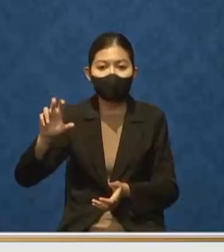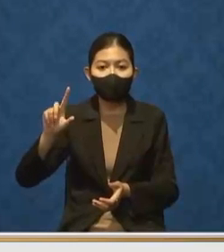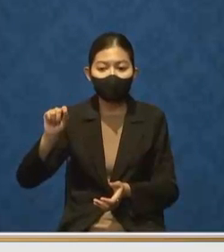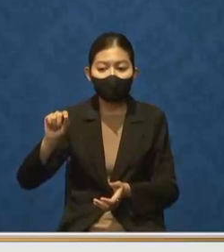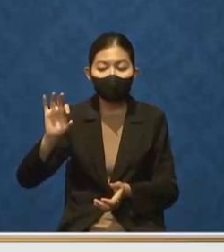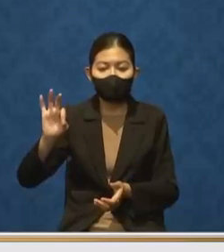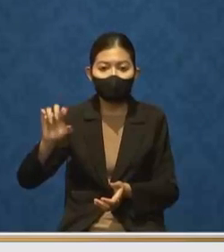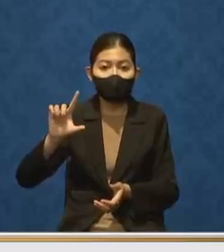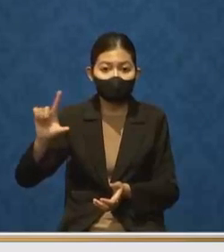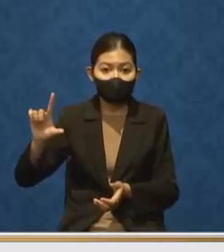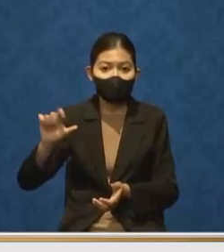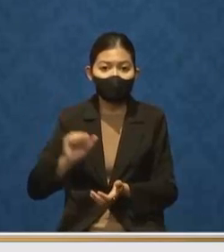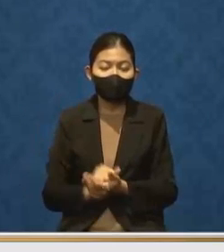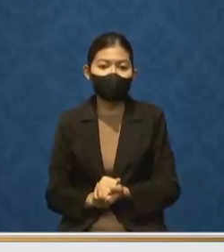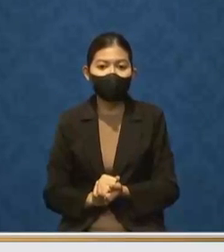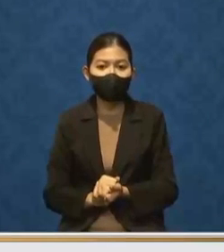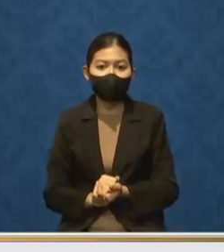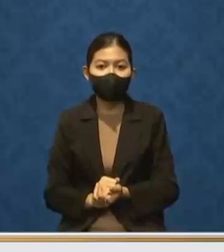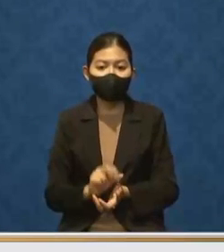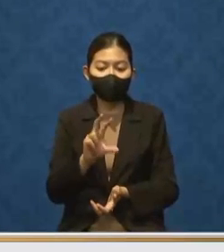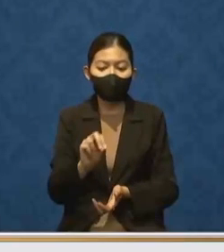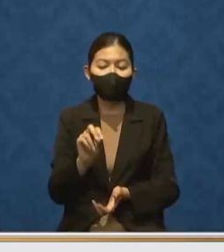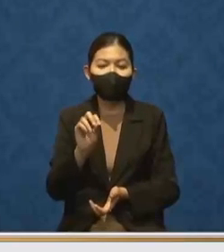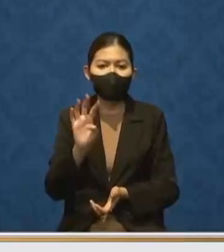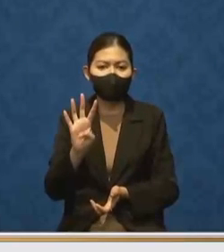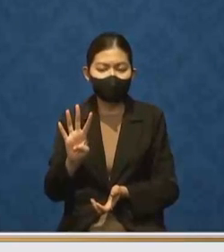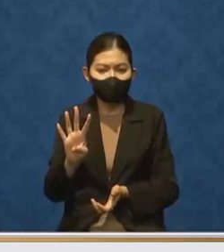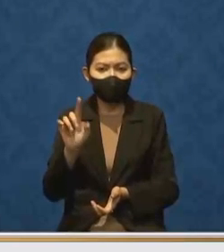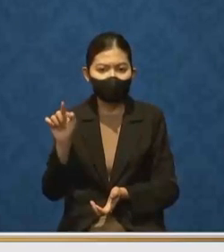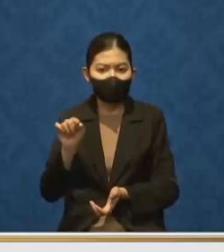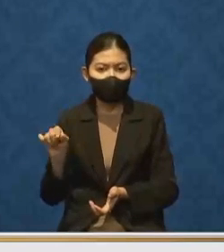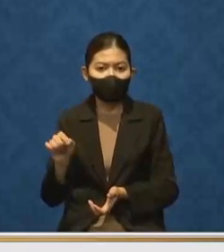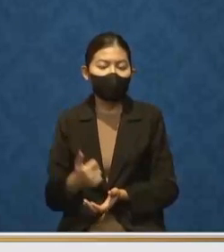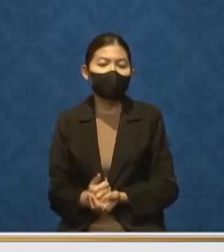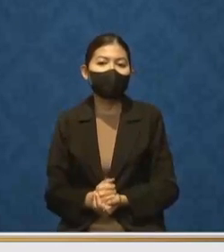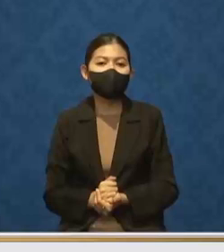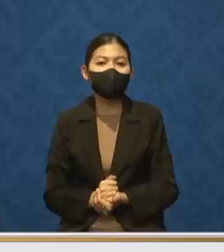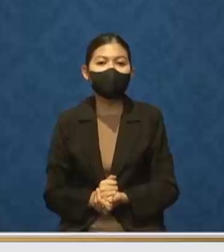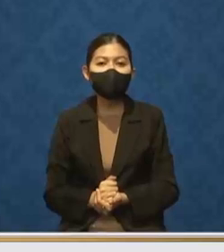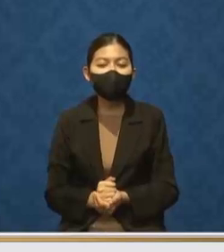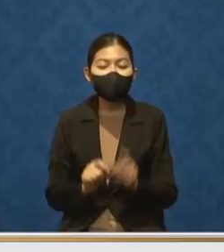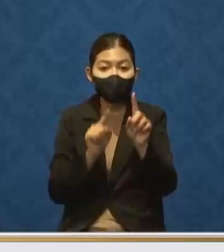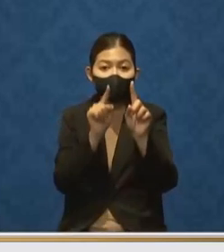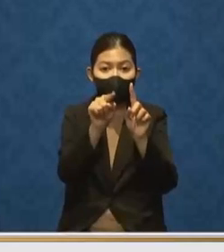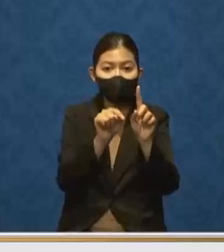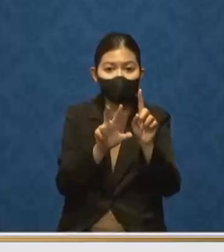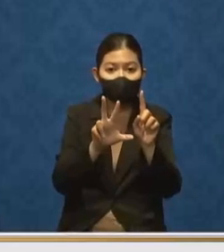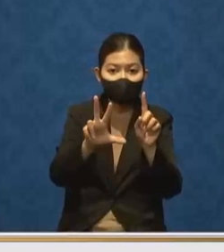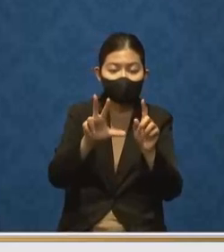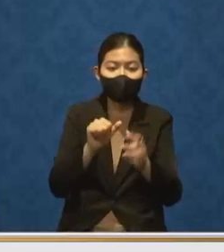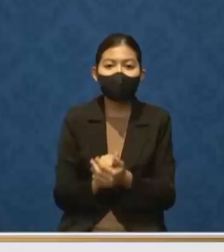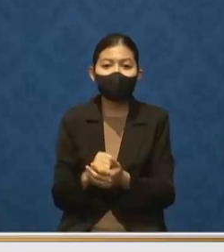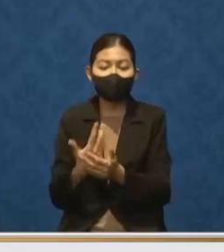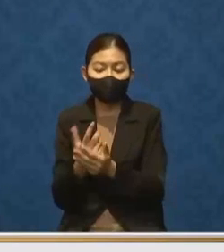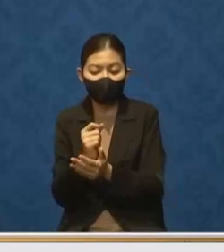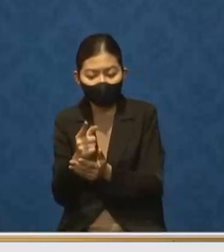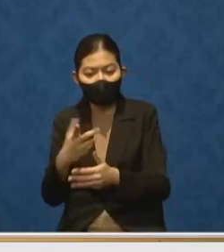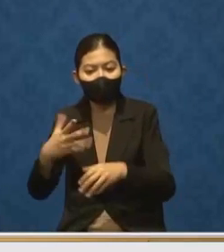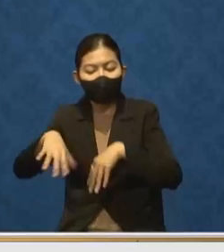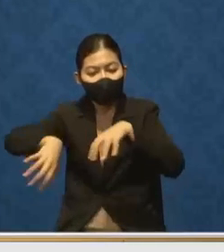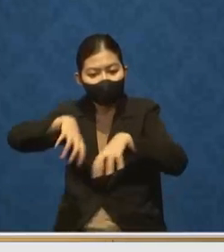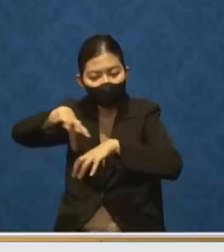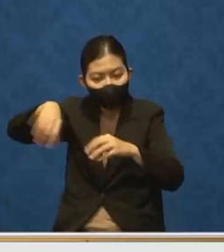1,93,29.6 ล้านบาทคิดเป็นร้อยละ34%ของวงเงินงบประมาณ 1.3 งบประมาณรายจ่ายบูรณาการจำ